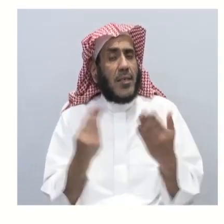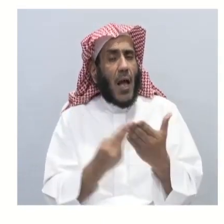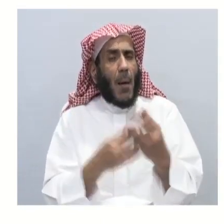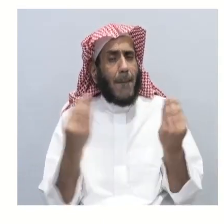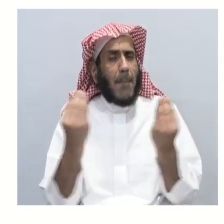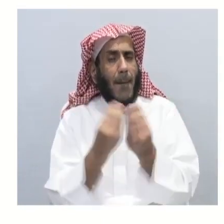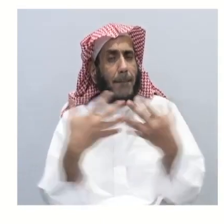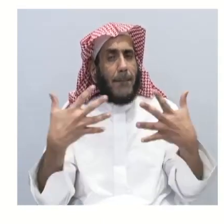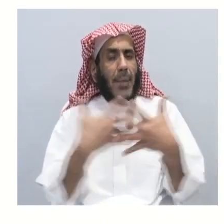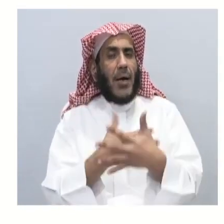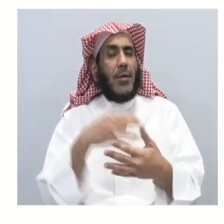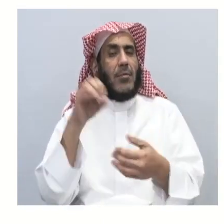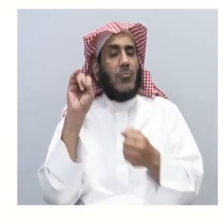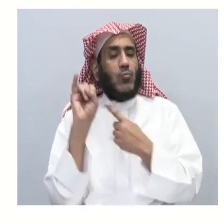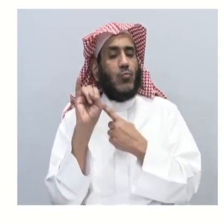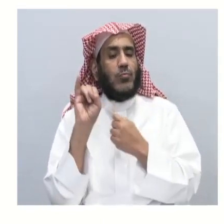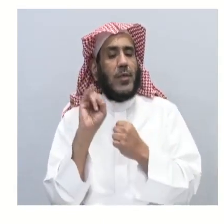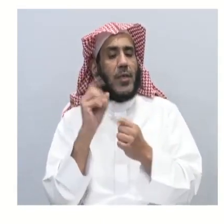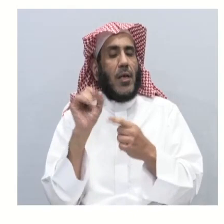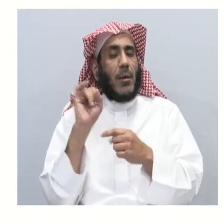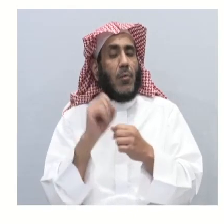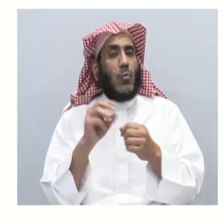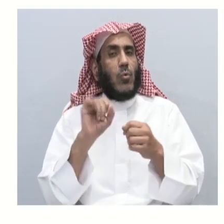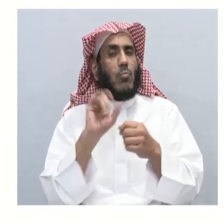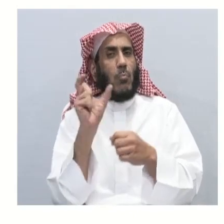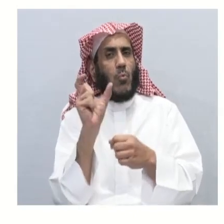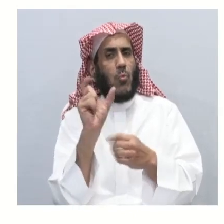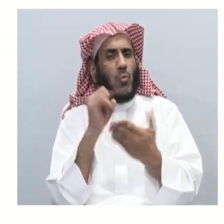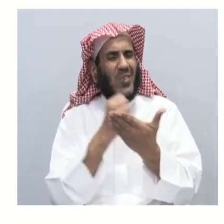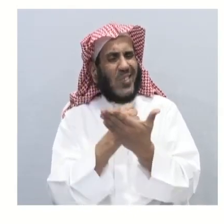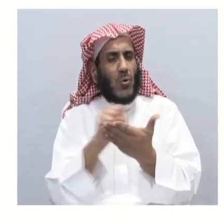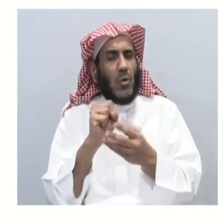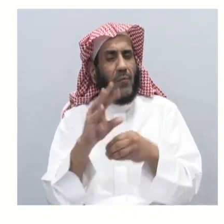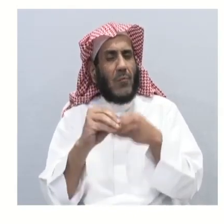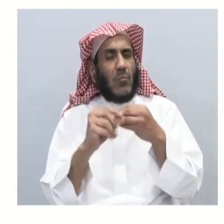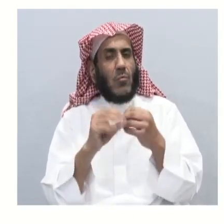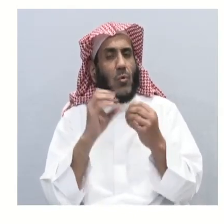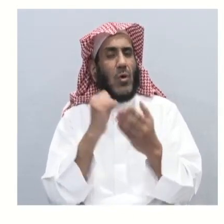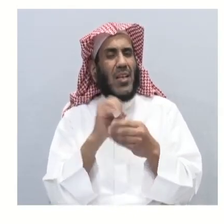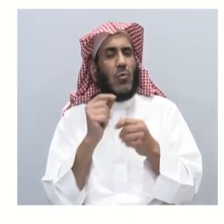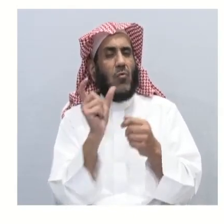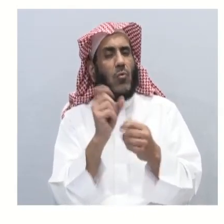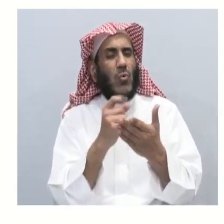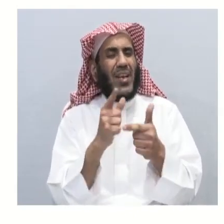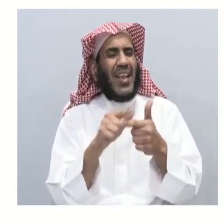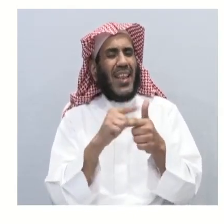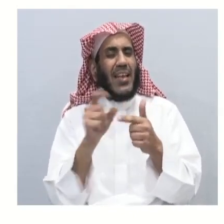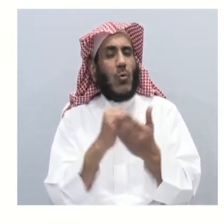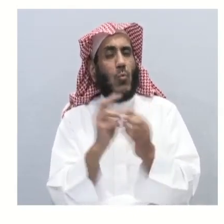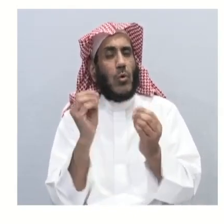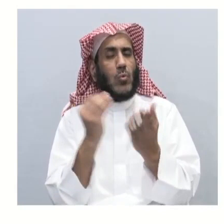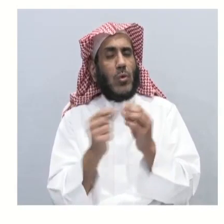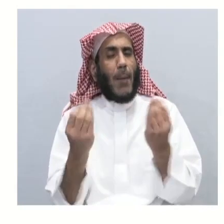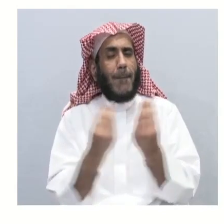تكتب بهذا الشكل الصحيح. تحذف النون هنا، تقلب أو تحذف النون الثانية وتكتب